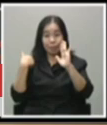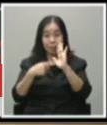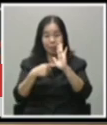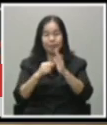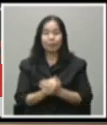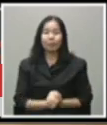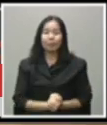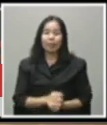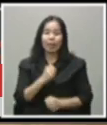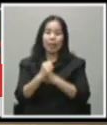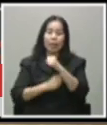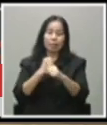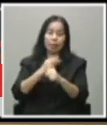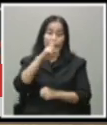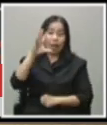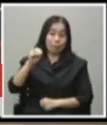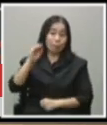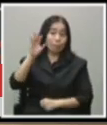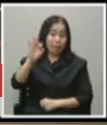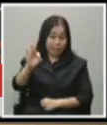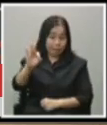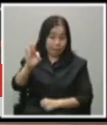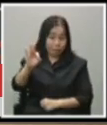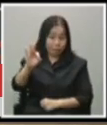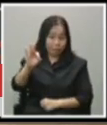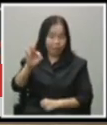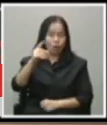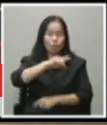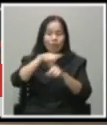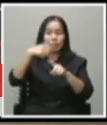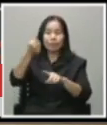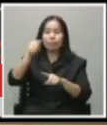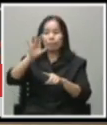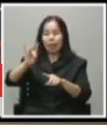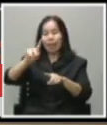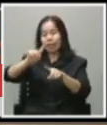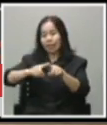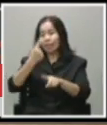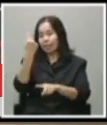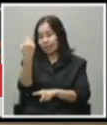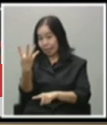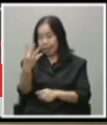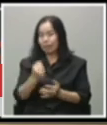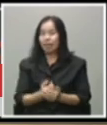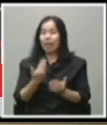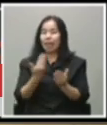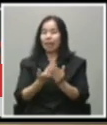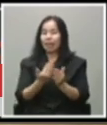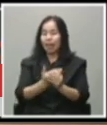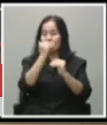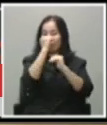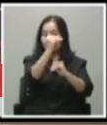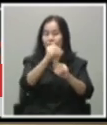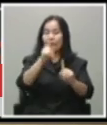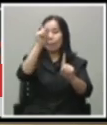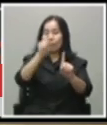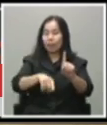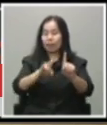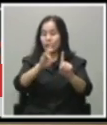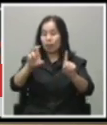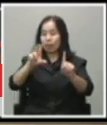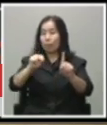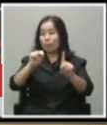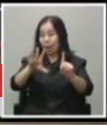ปี2559 18เมษาครับปี59เขาตั้งราคาไว้ 1,735